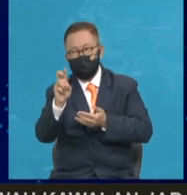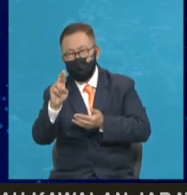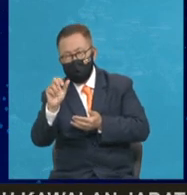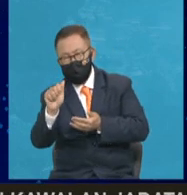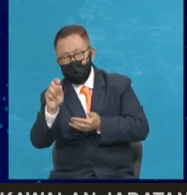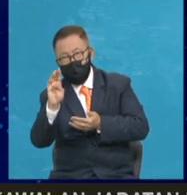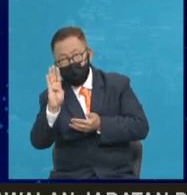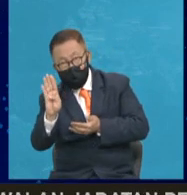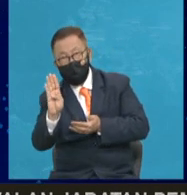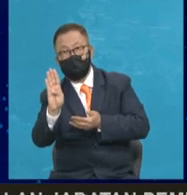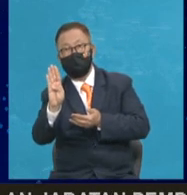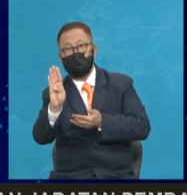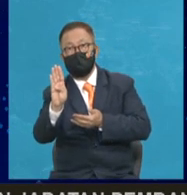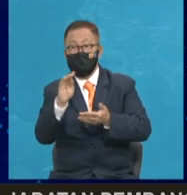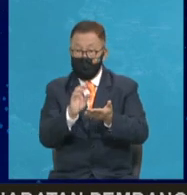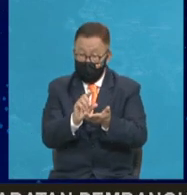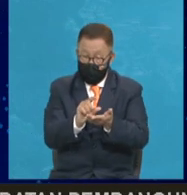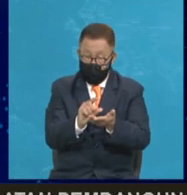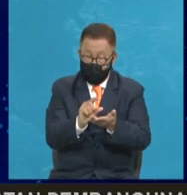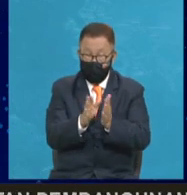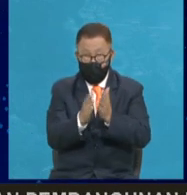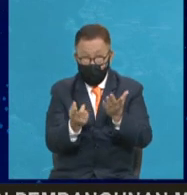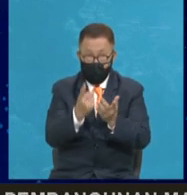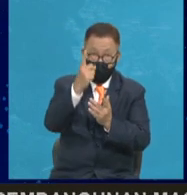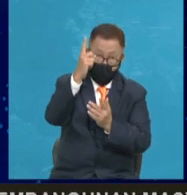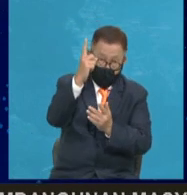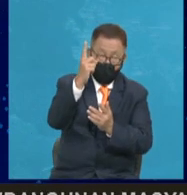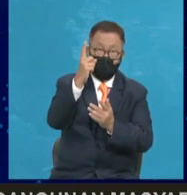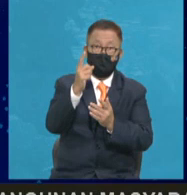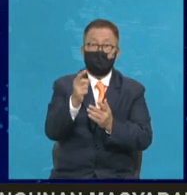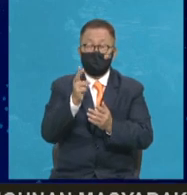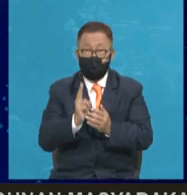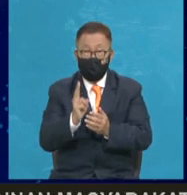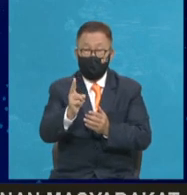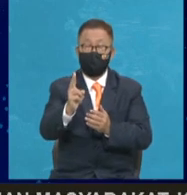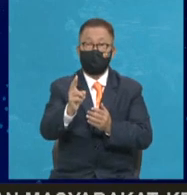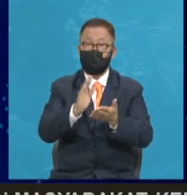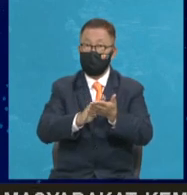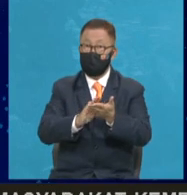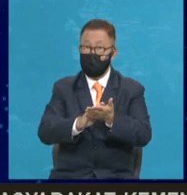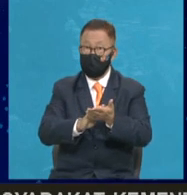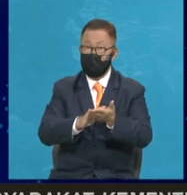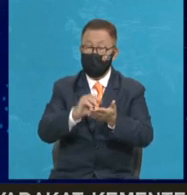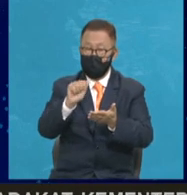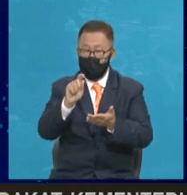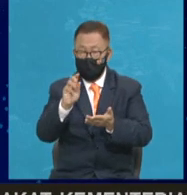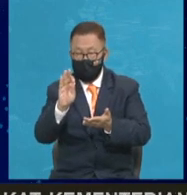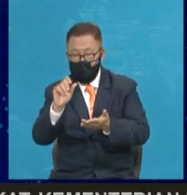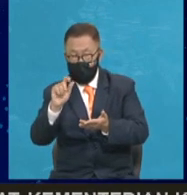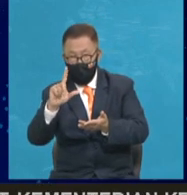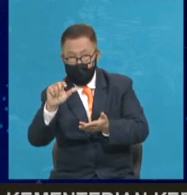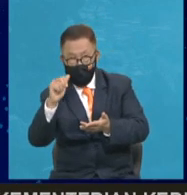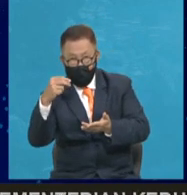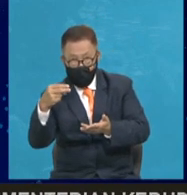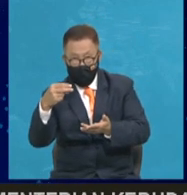institusi tahfizh al-qur'an Sultan Haji Hassanal Bolkiah sekolah-sekolah rendah dan menengah sekolah al-falah nadi